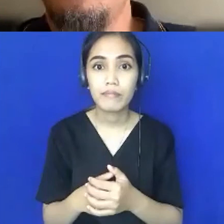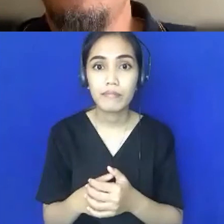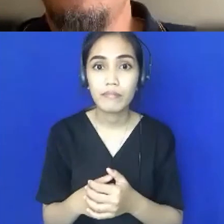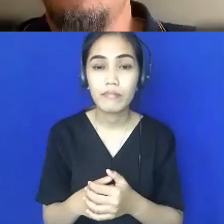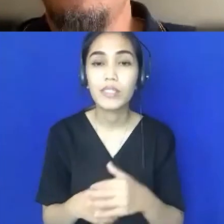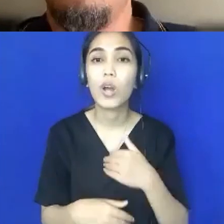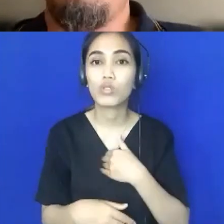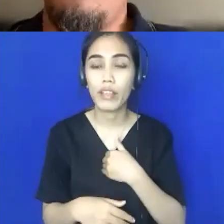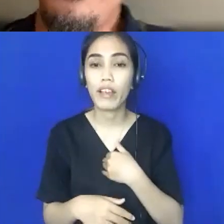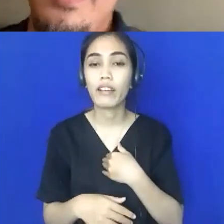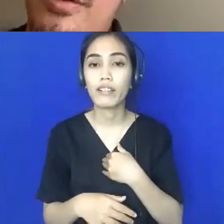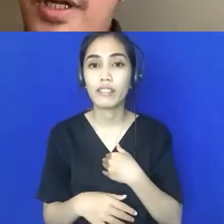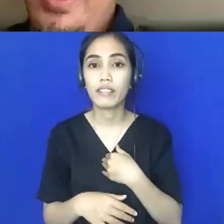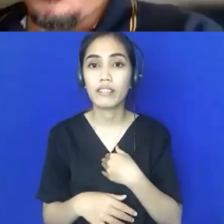sih,